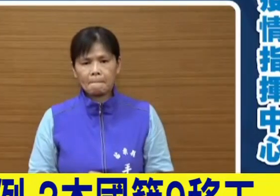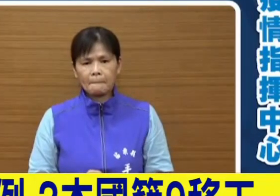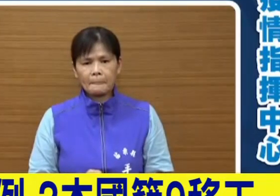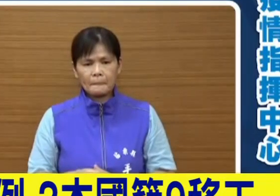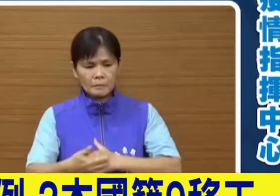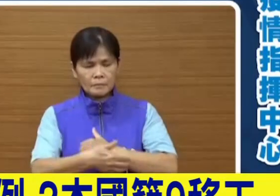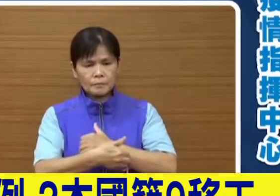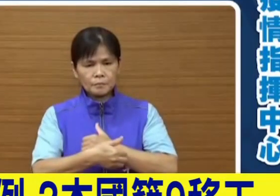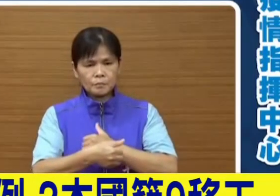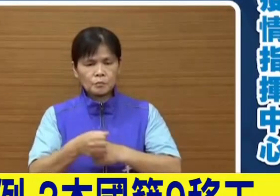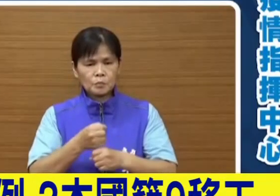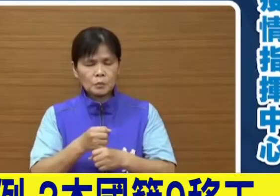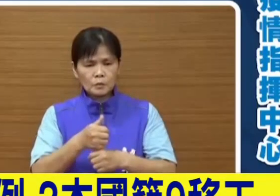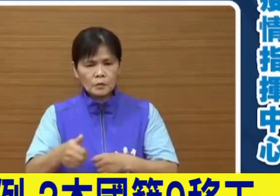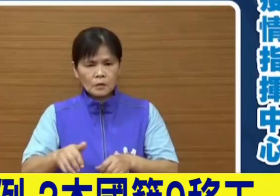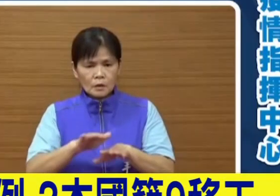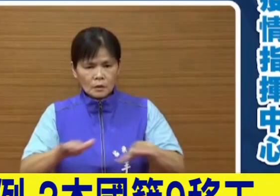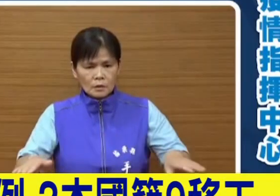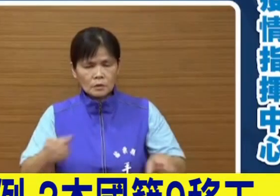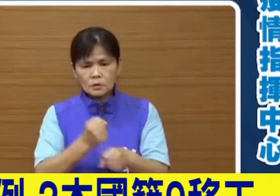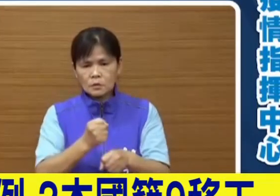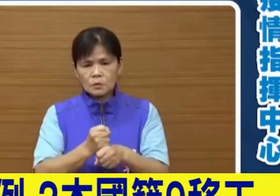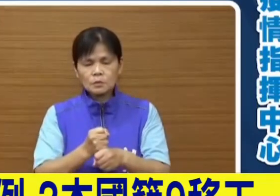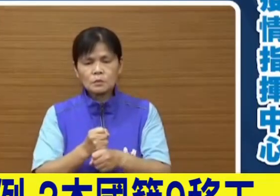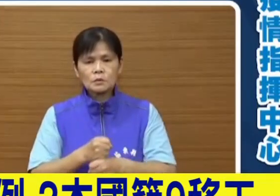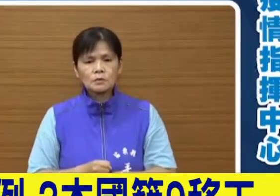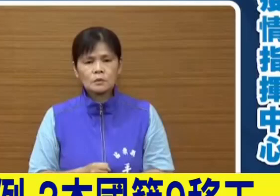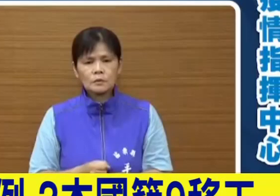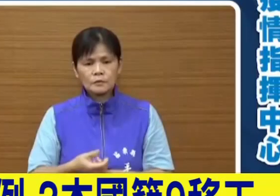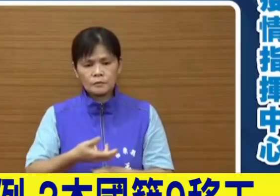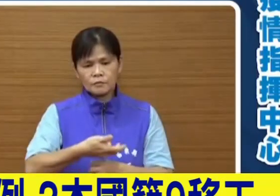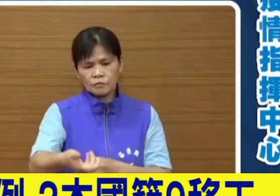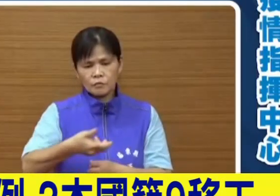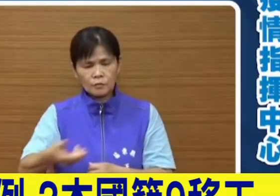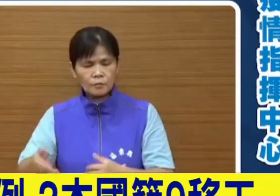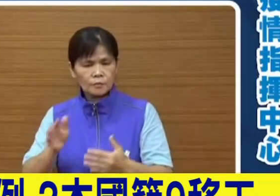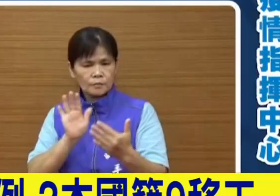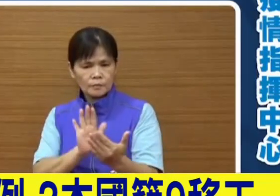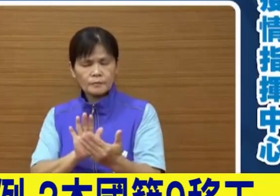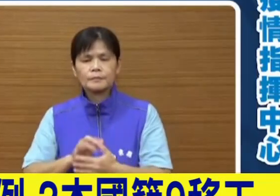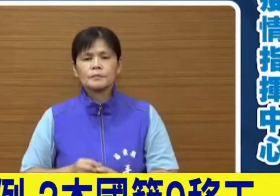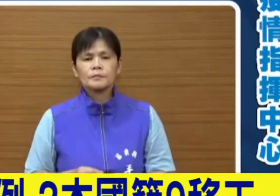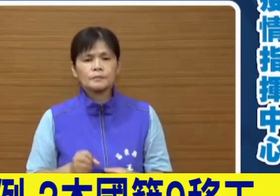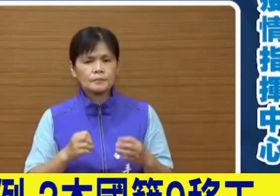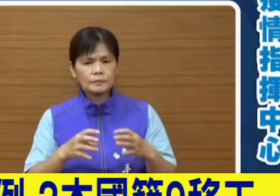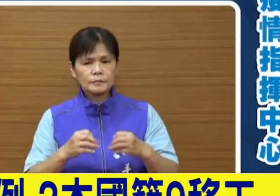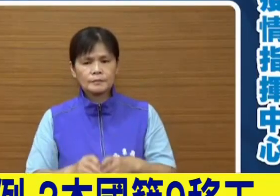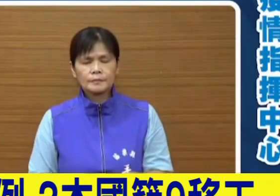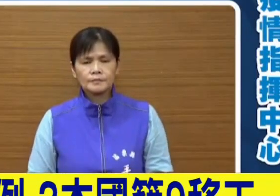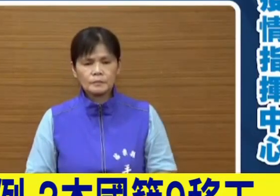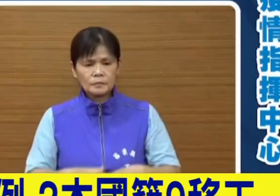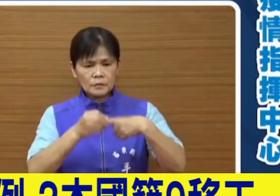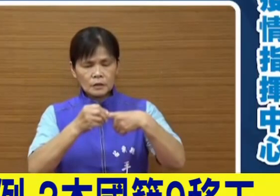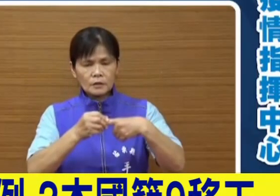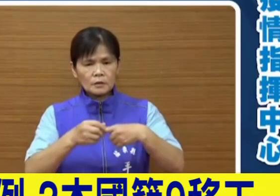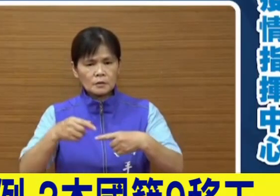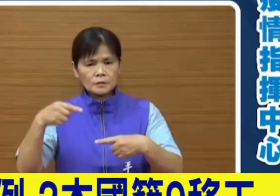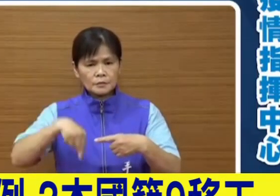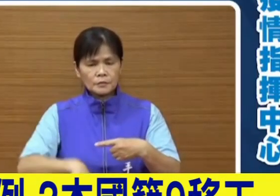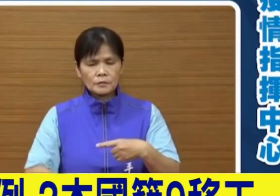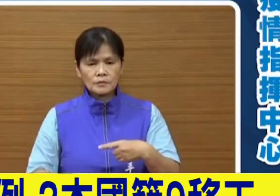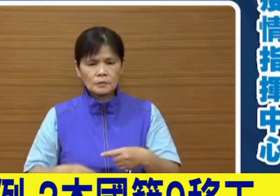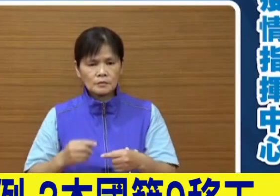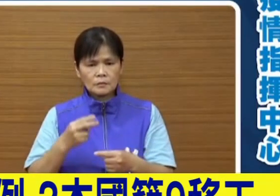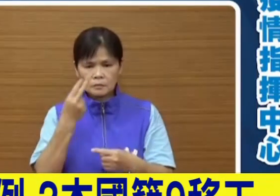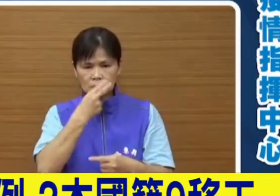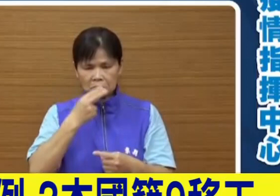的快筛，安心工作，来分两个面向来进行。第一个就是潜在高风险